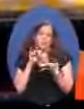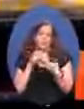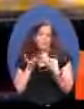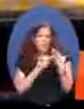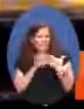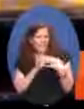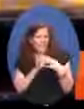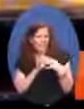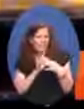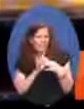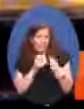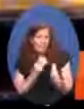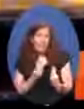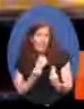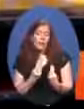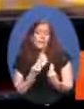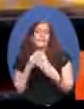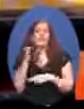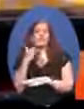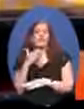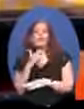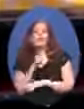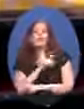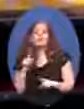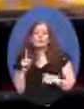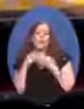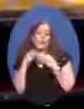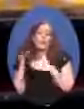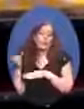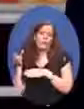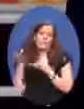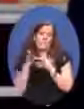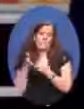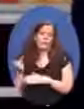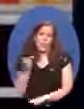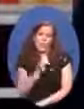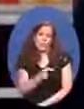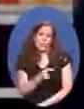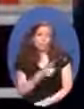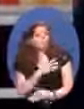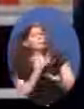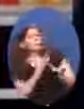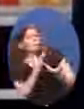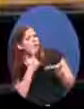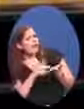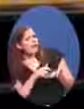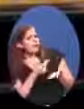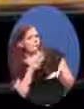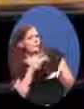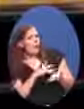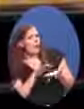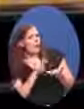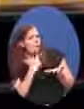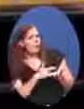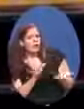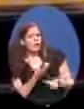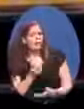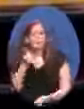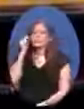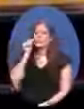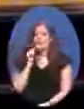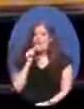מדינות שבהן נאסר הכנסת סיוע. איפה כבר תפקדתם למשל? פקיסטן,